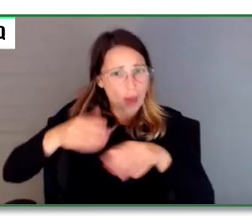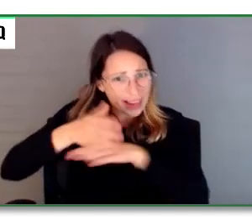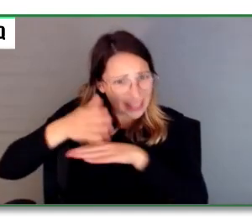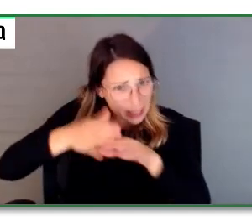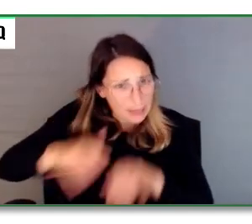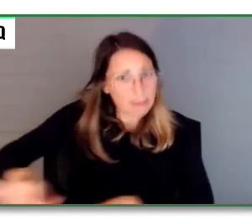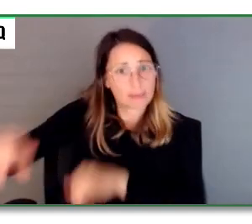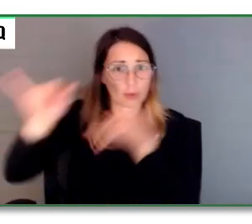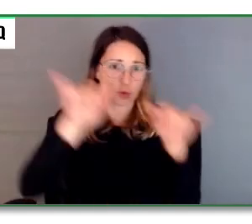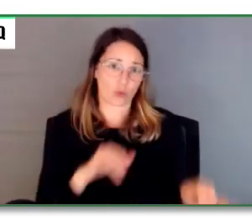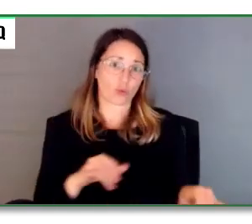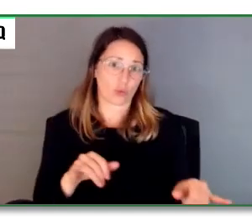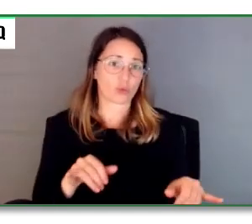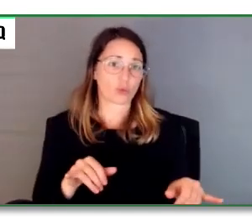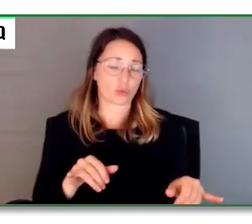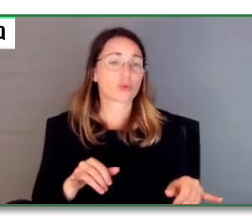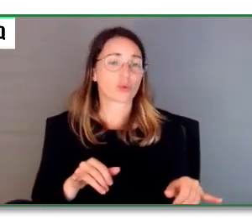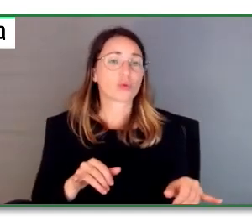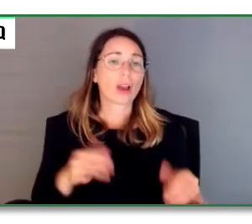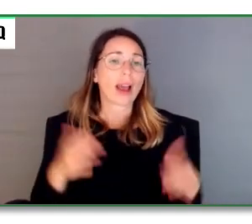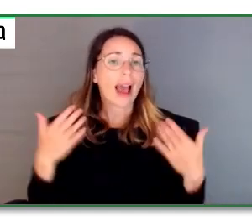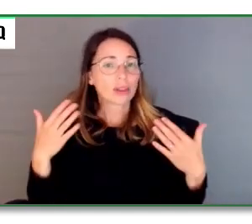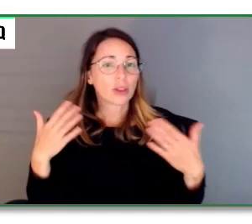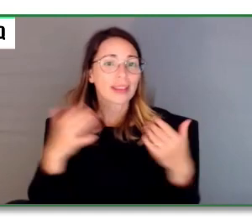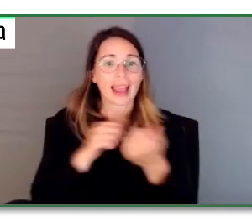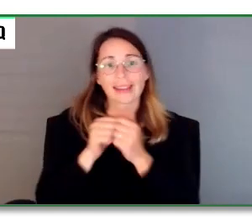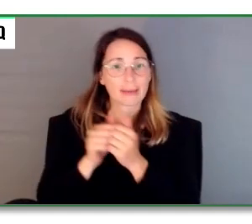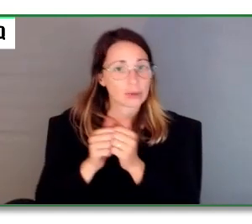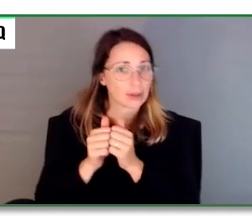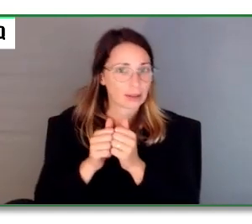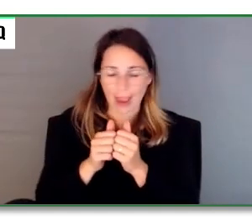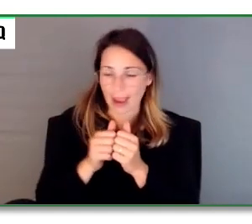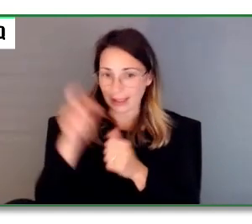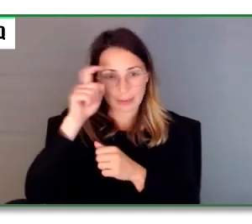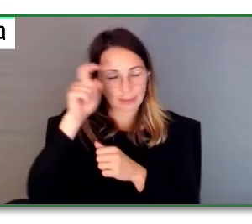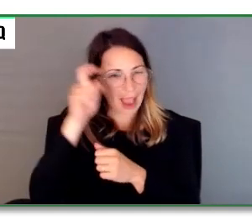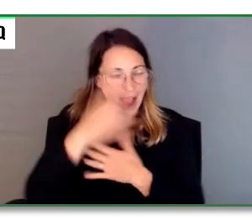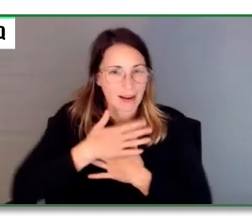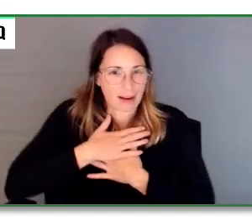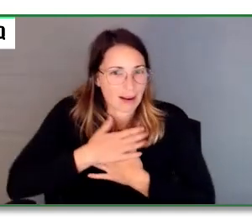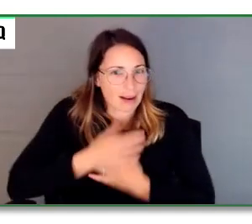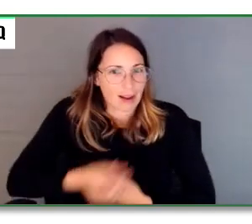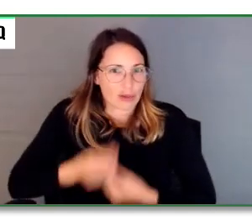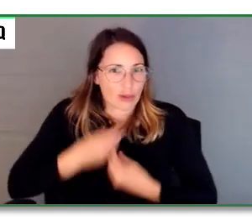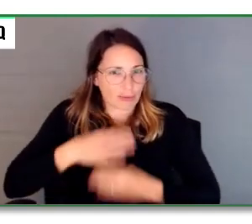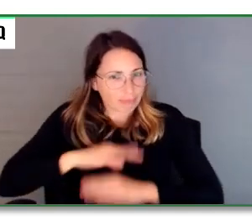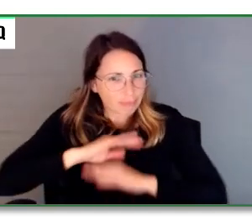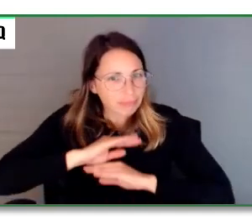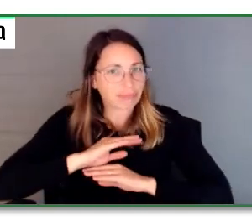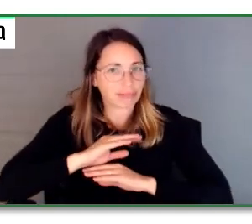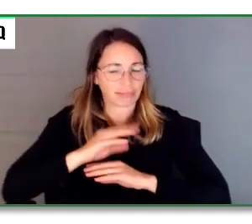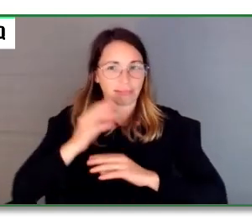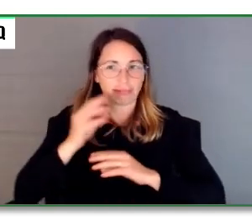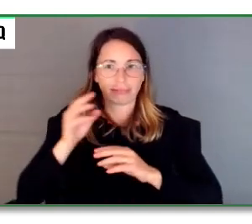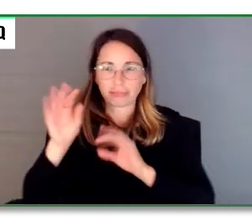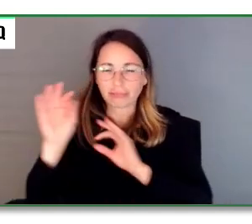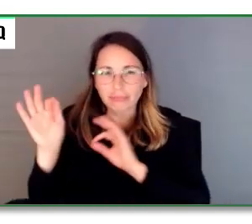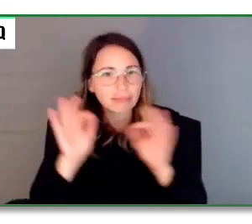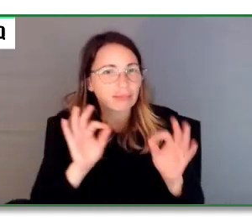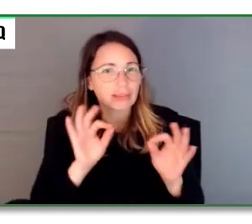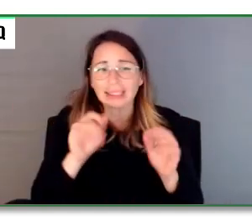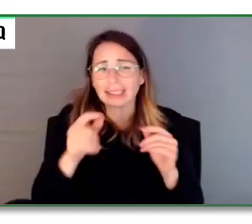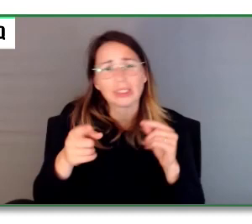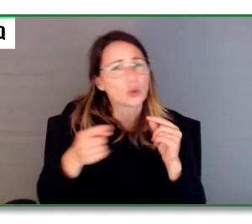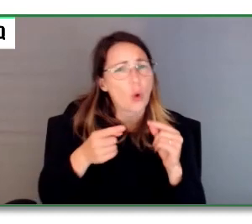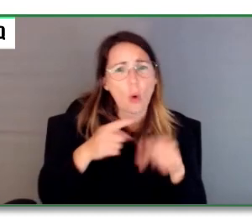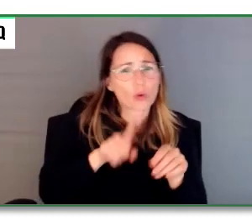La randonnée adaptative, c'est une expérience si gratifiante, si merveilleuse, que ce soit une courte et douce randonnée d'une heure, deux heures dans